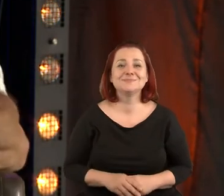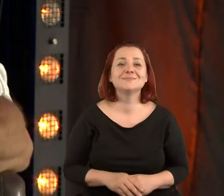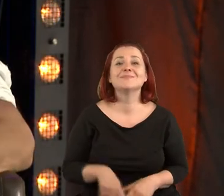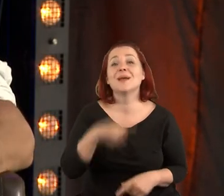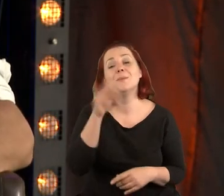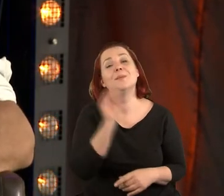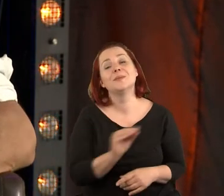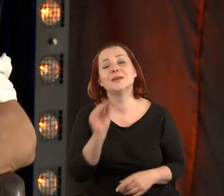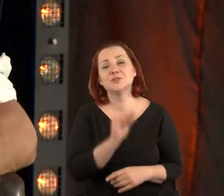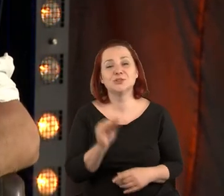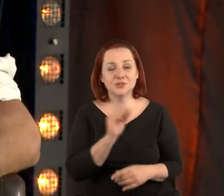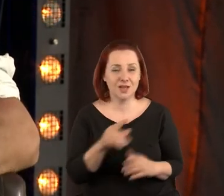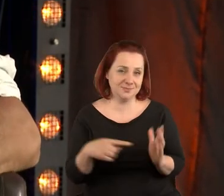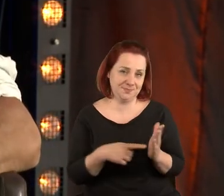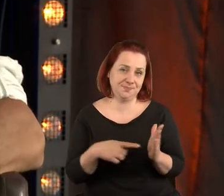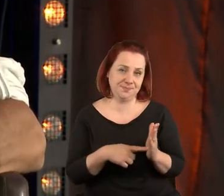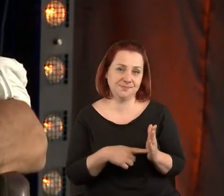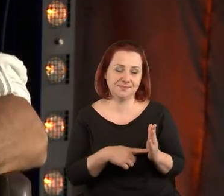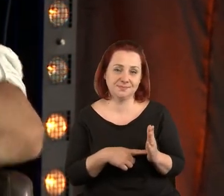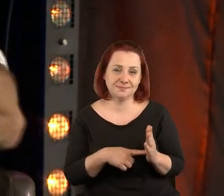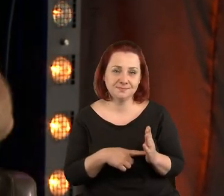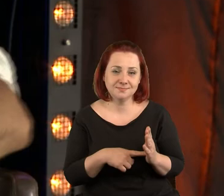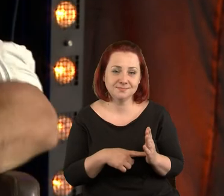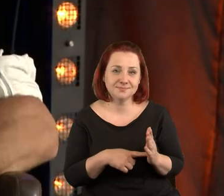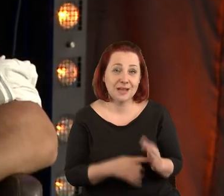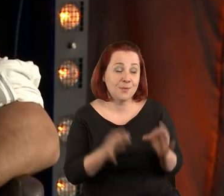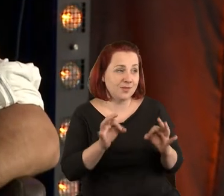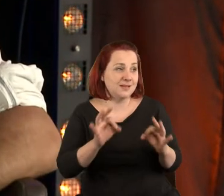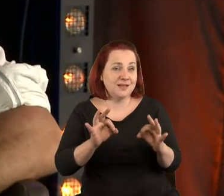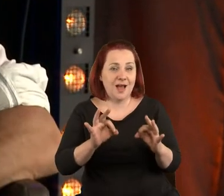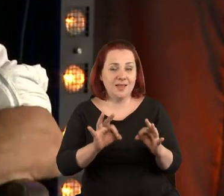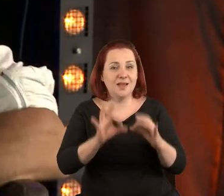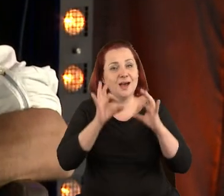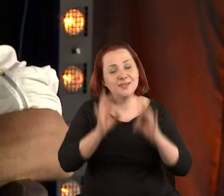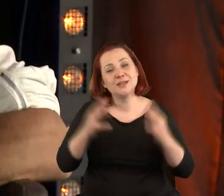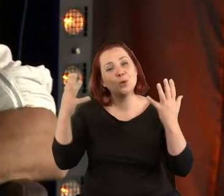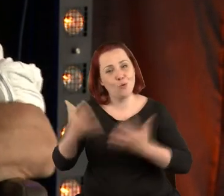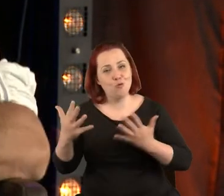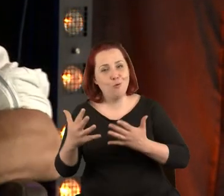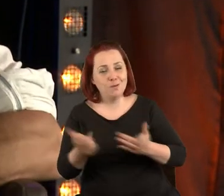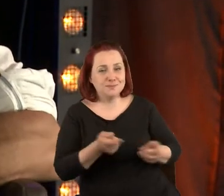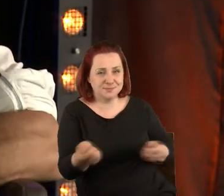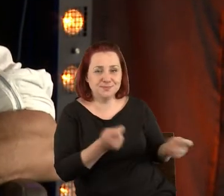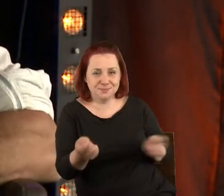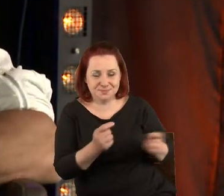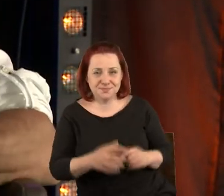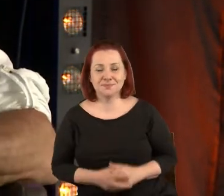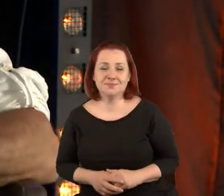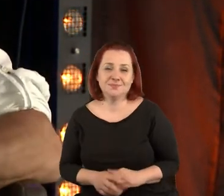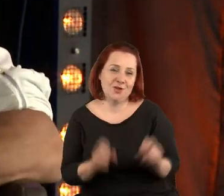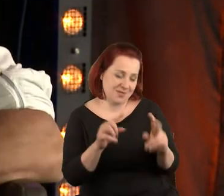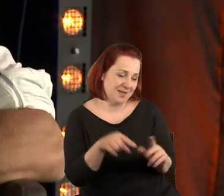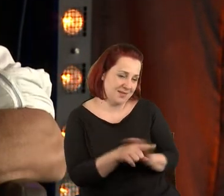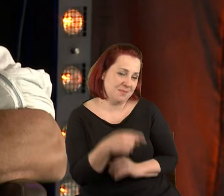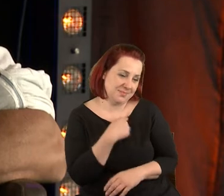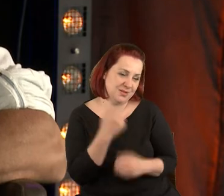teraz właśnie odnośnie tego, że teraz jestem po tej drugiej stronie, tak. To tak, rzeczywiście dla mnie to jest